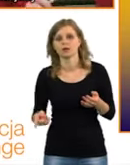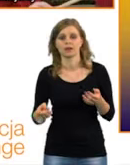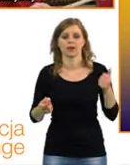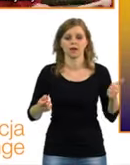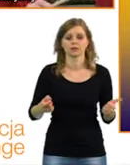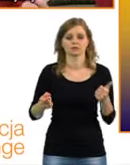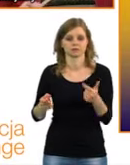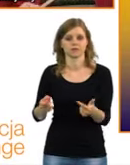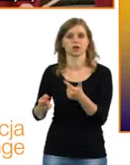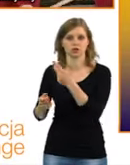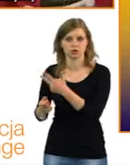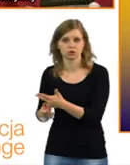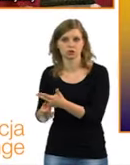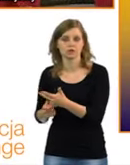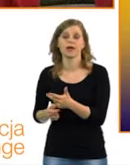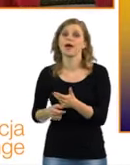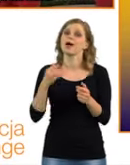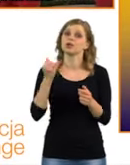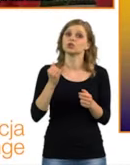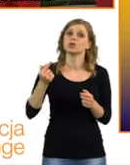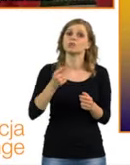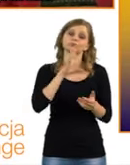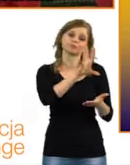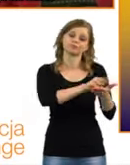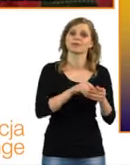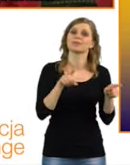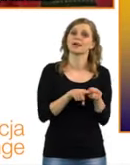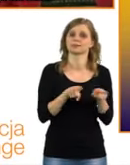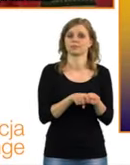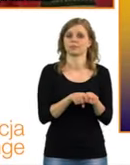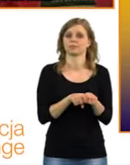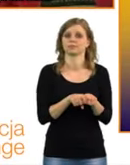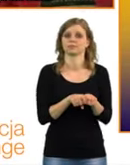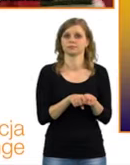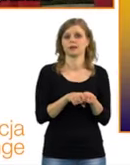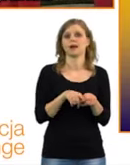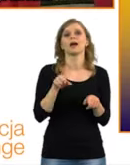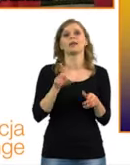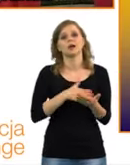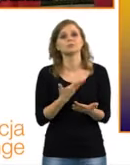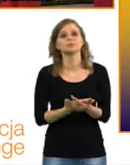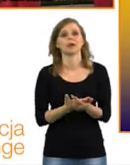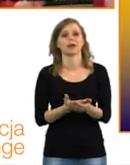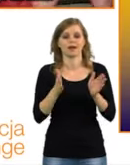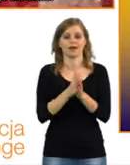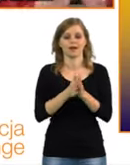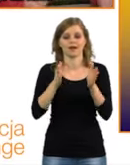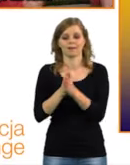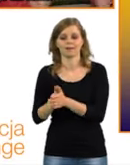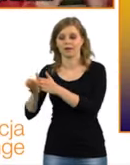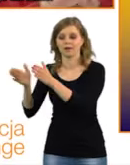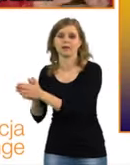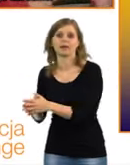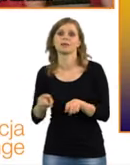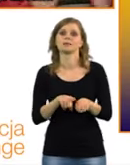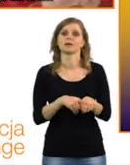Raz, dwa, trzy. Dziecko ma odtworzyć, czyli ma na przykład zaklaskać.